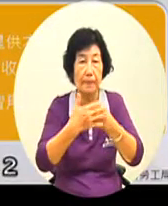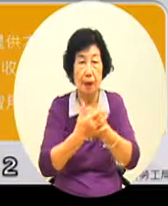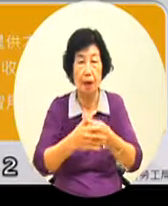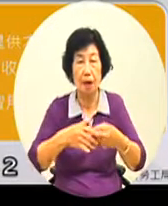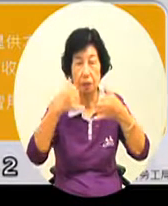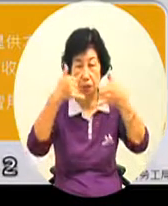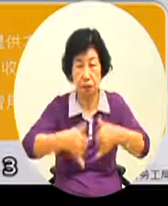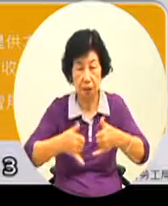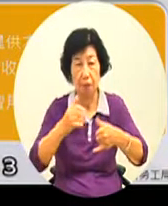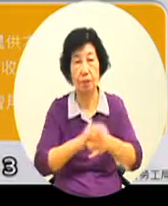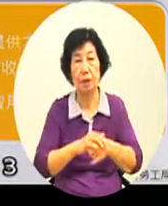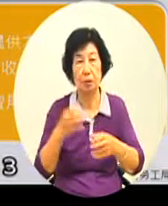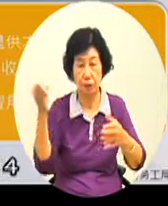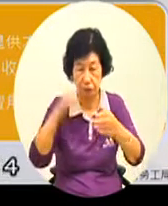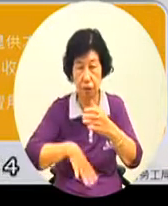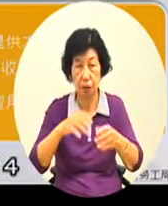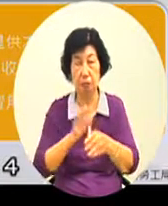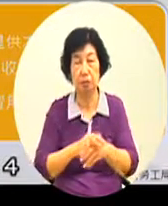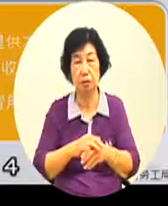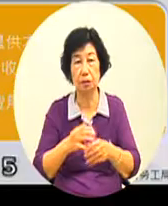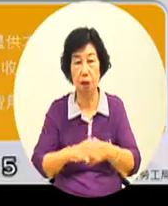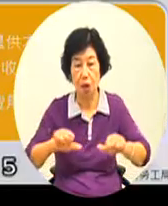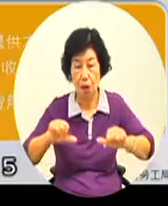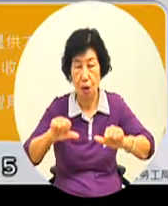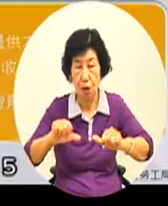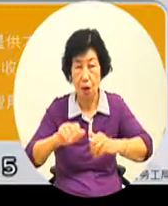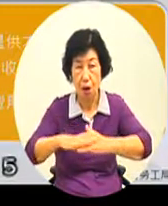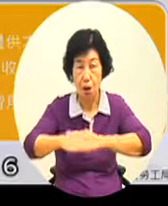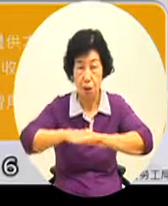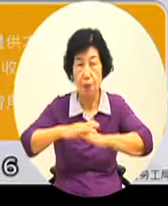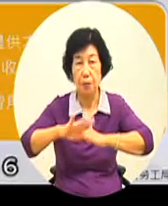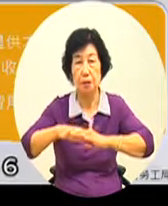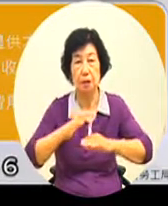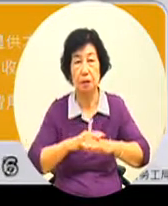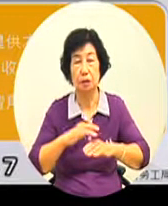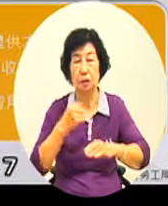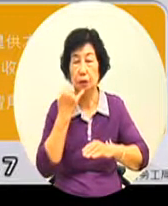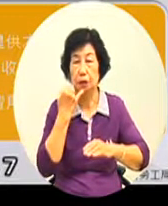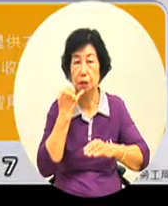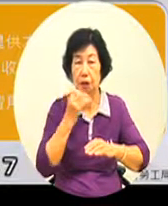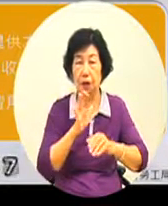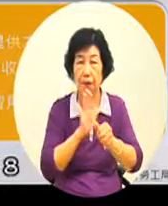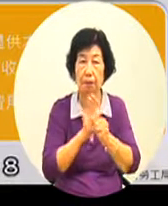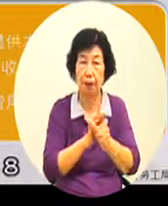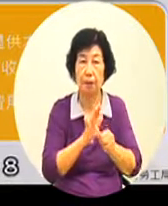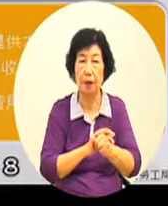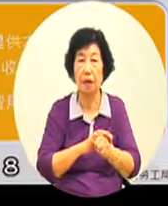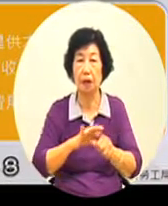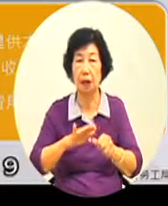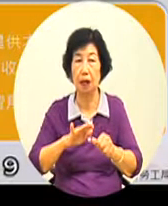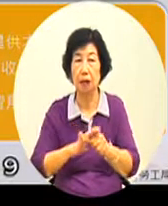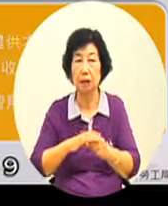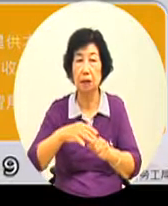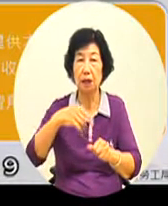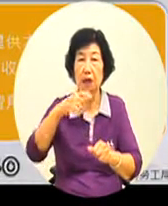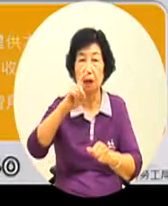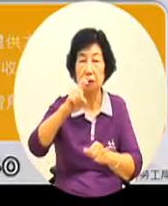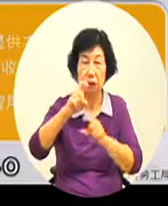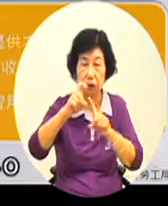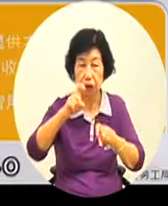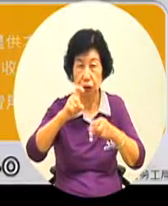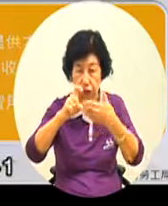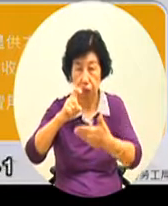数为计算基础，公平合理的补助本事。这个案子在7月19号由市长率队向劳